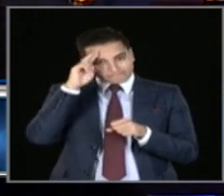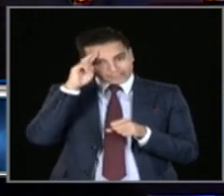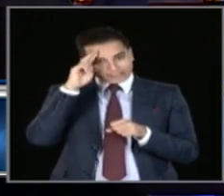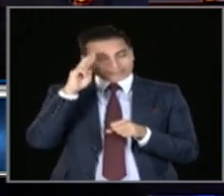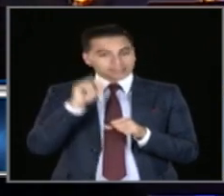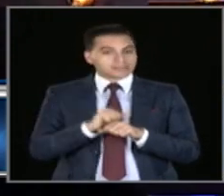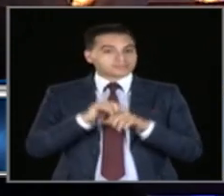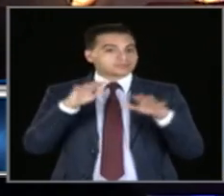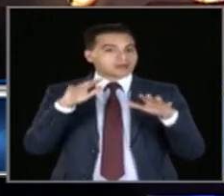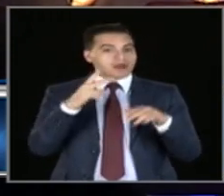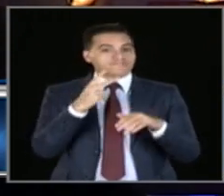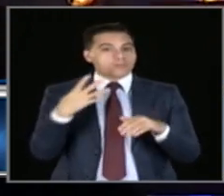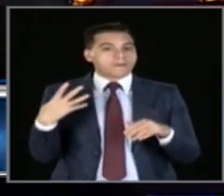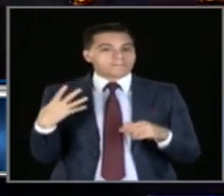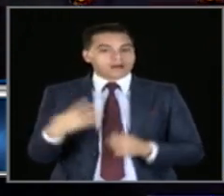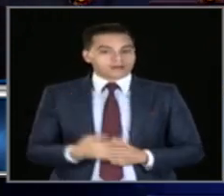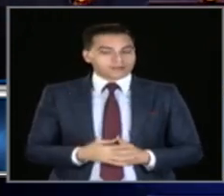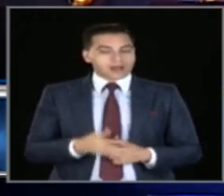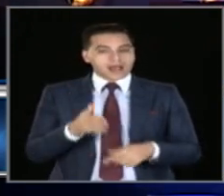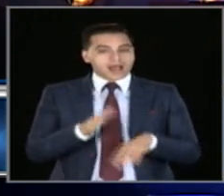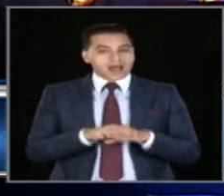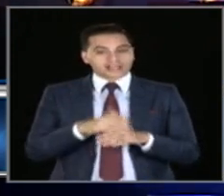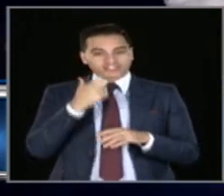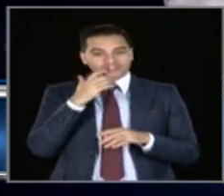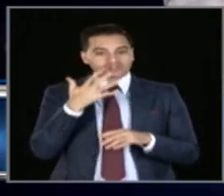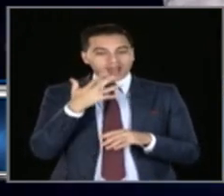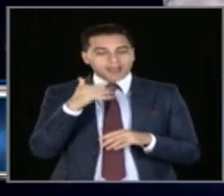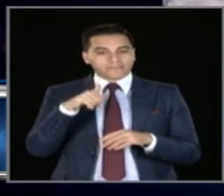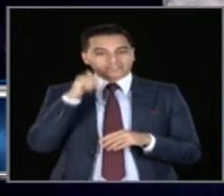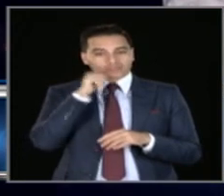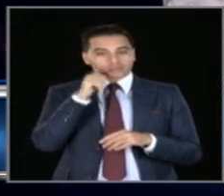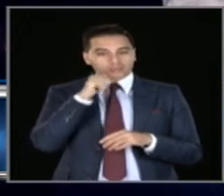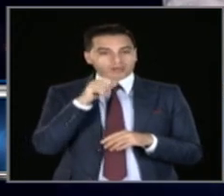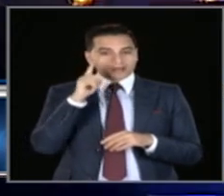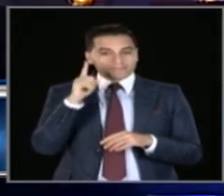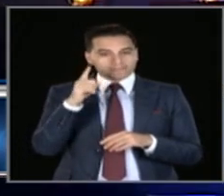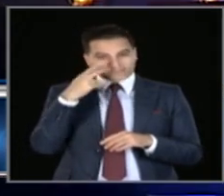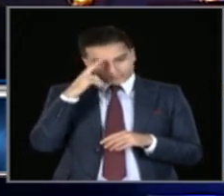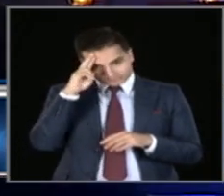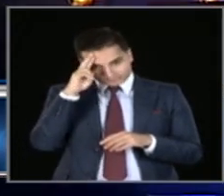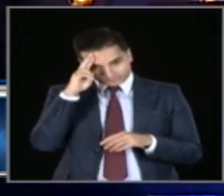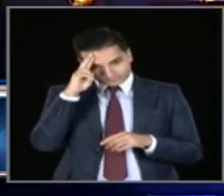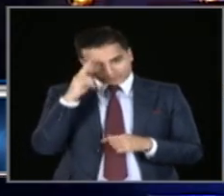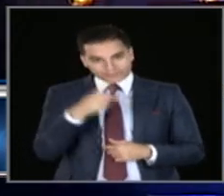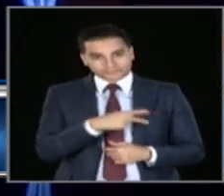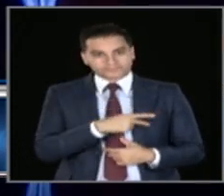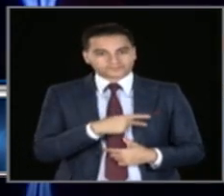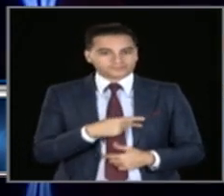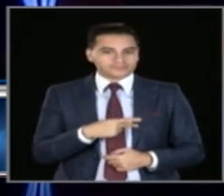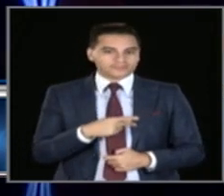اتنشرت 2004 عن شاب من صعيد مصر. شرطة في الشرح.